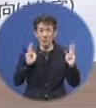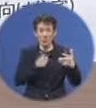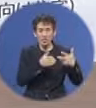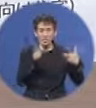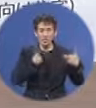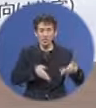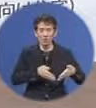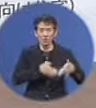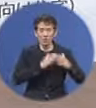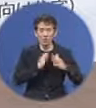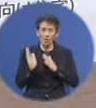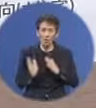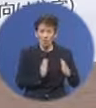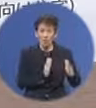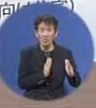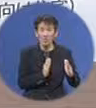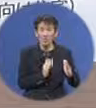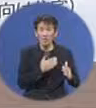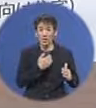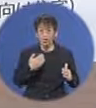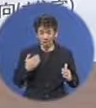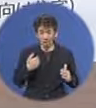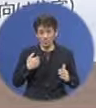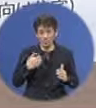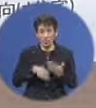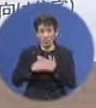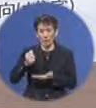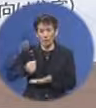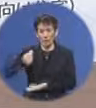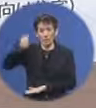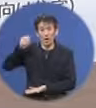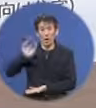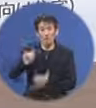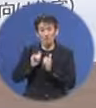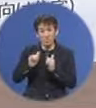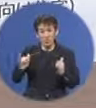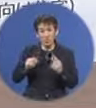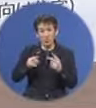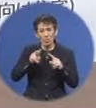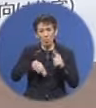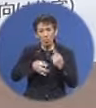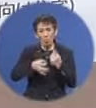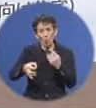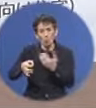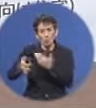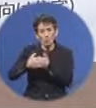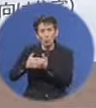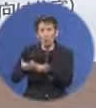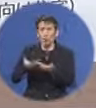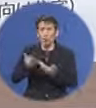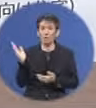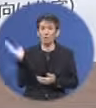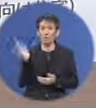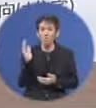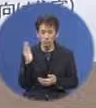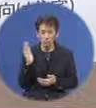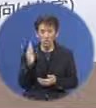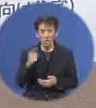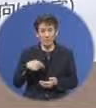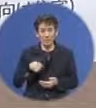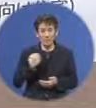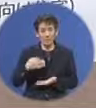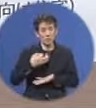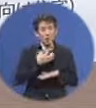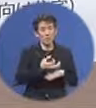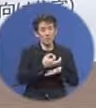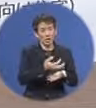促進していけば、そのお金を持ってる人はその介護保険に必ずしも面倒見てもらわなくてもどっかの